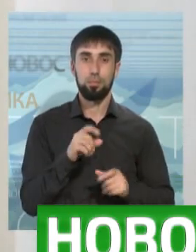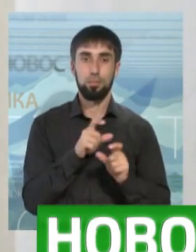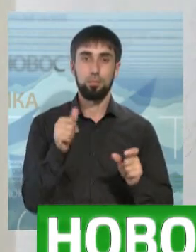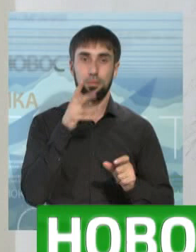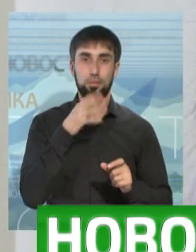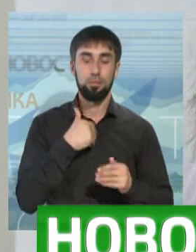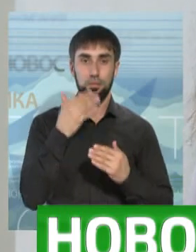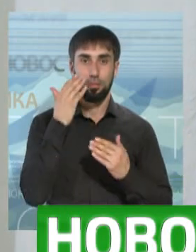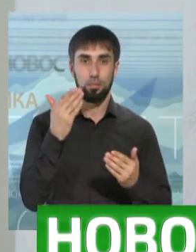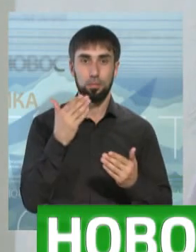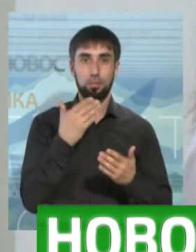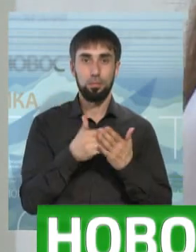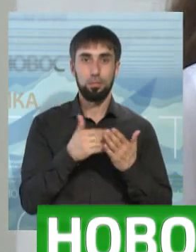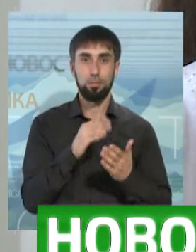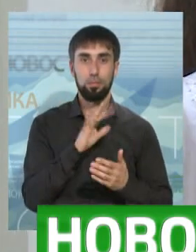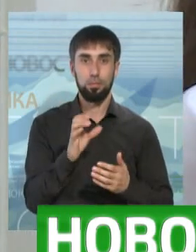не знаю, например, вас,